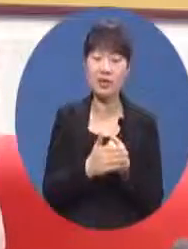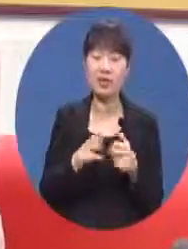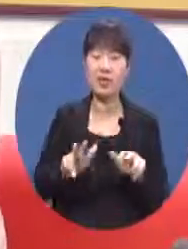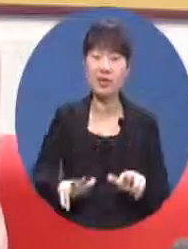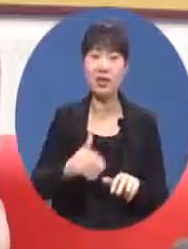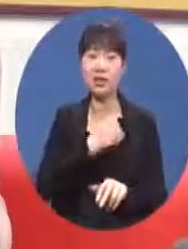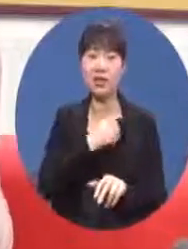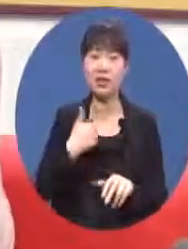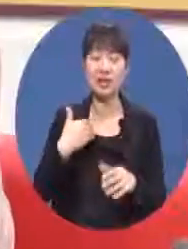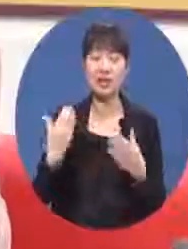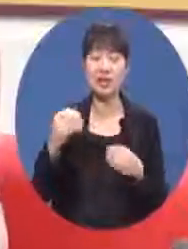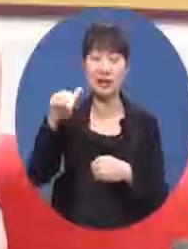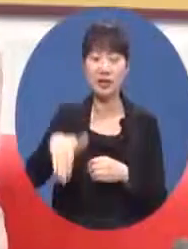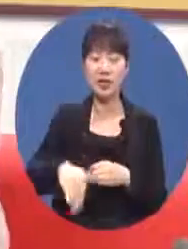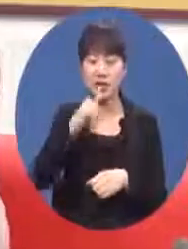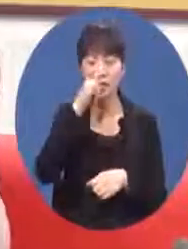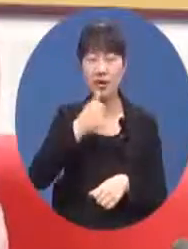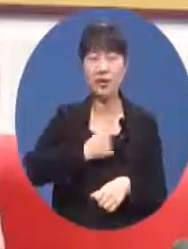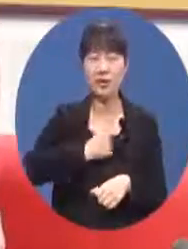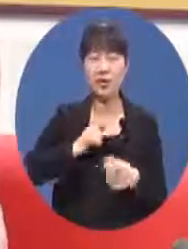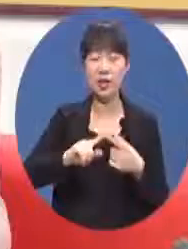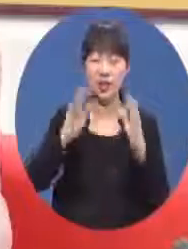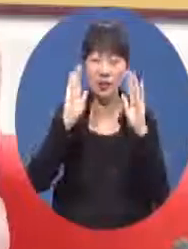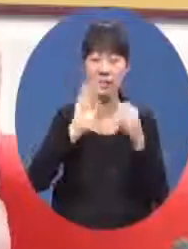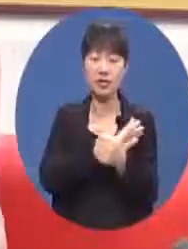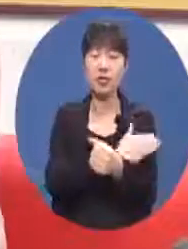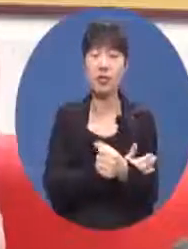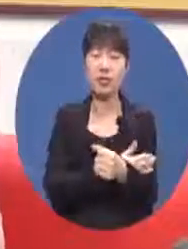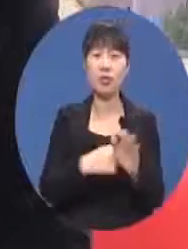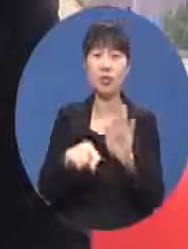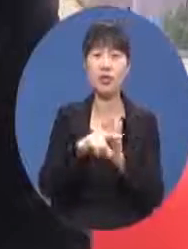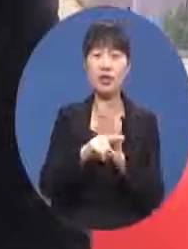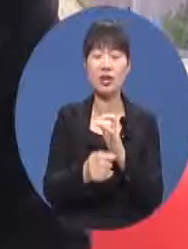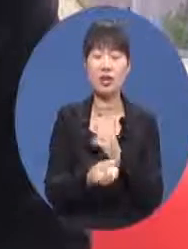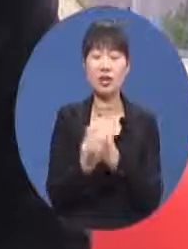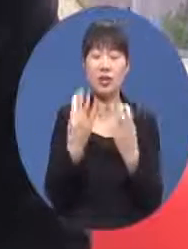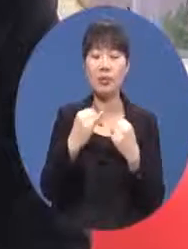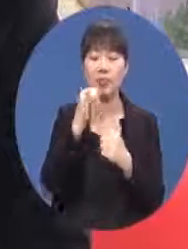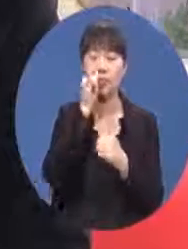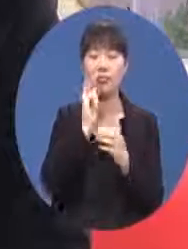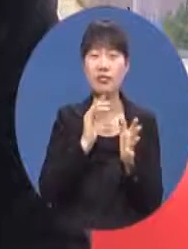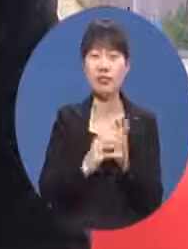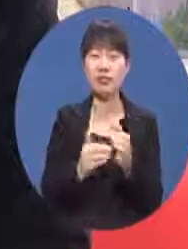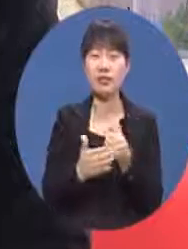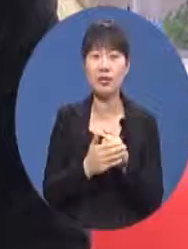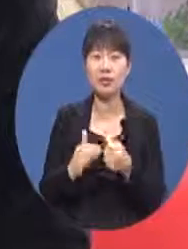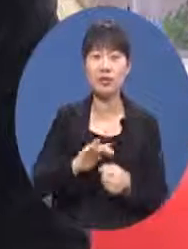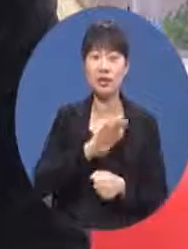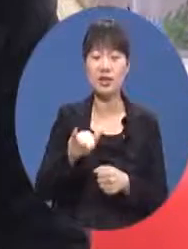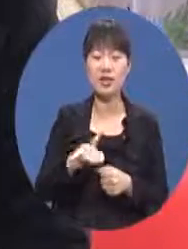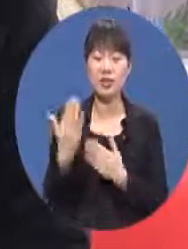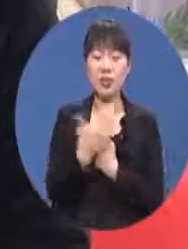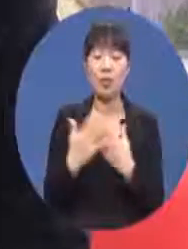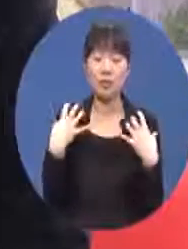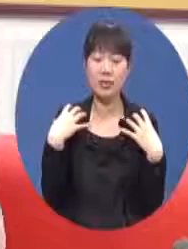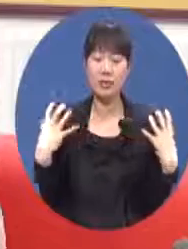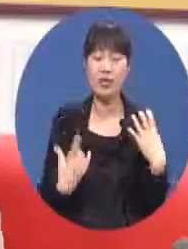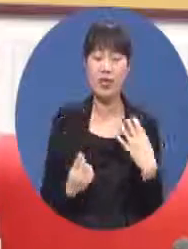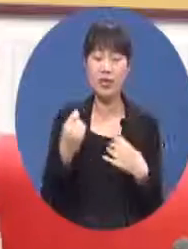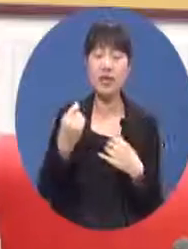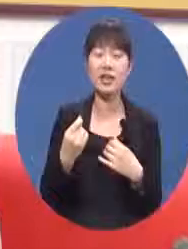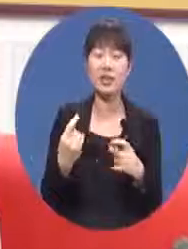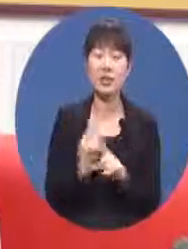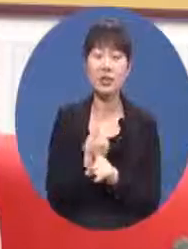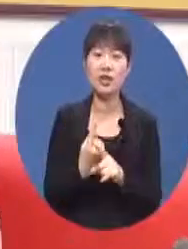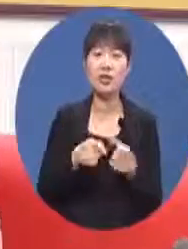지금 자신감 저하나 자존감 뭐 학습 능력 부정적인 영향을 많이 미치게 되겠죠. 그래서 우리가 비만을 빨리 잡아줘야 되는 이유는 바로